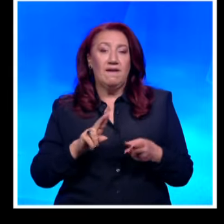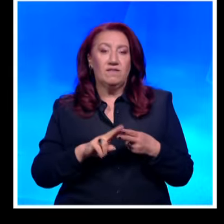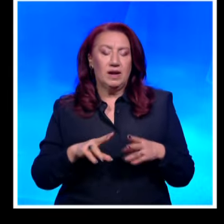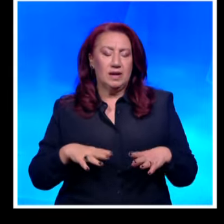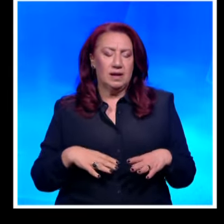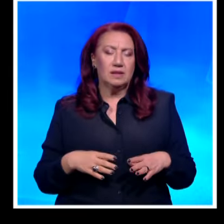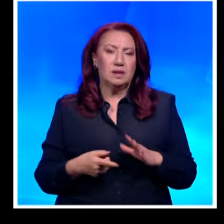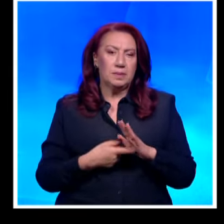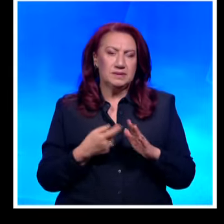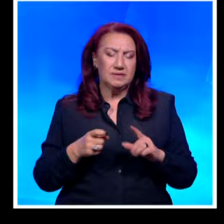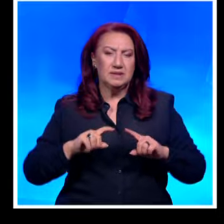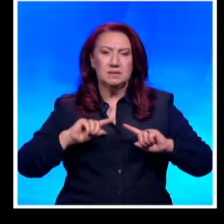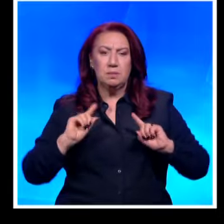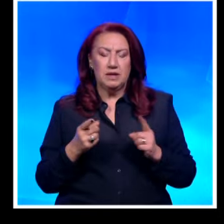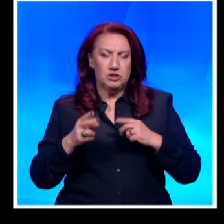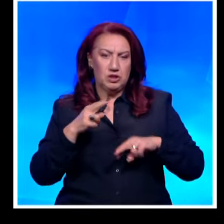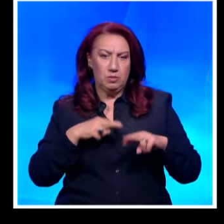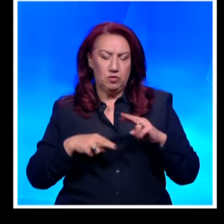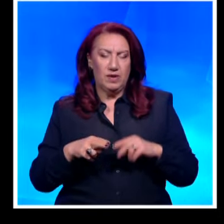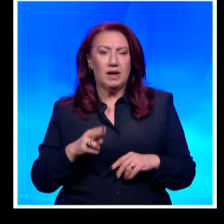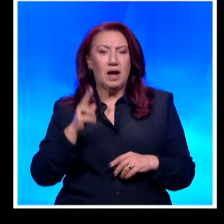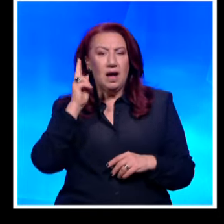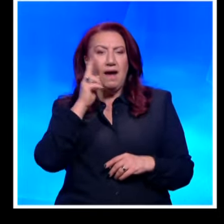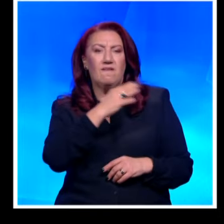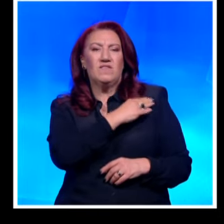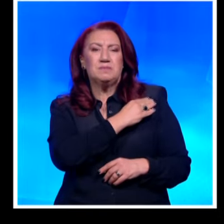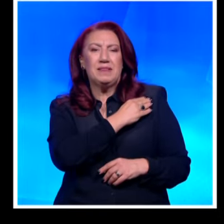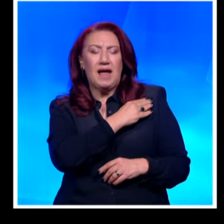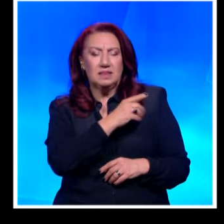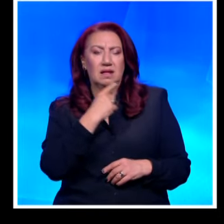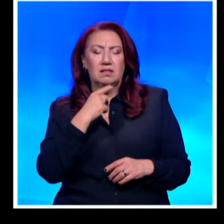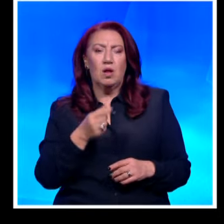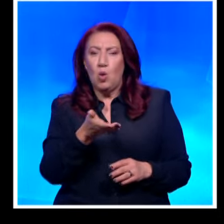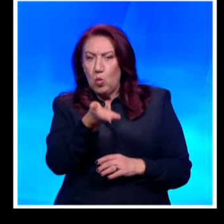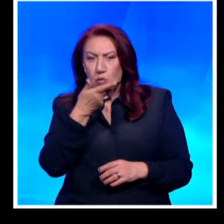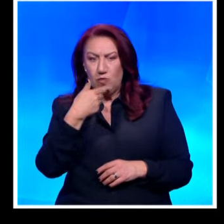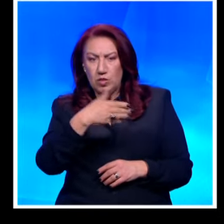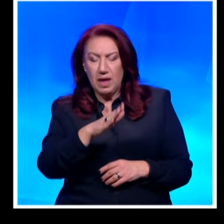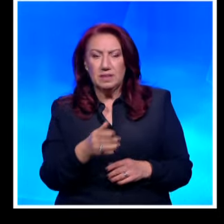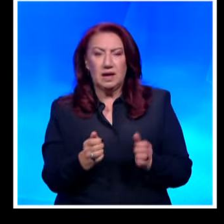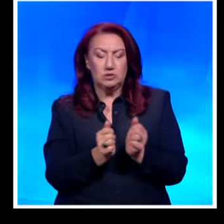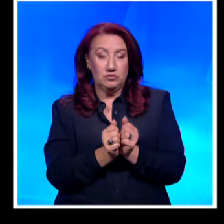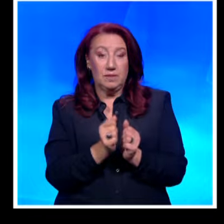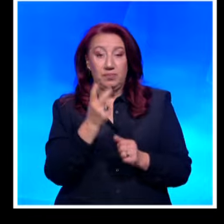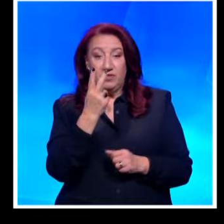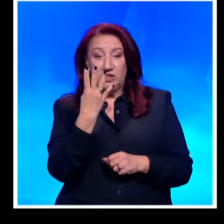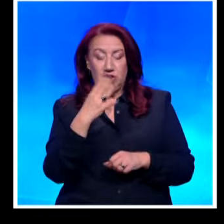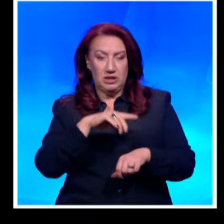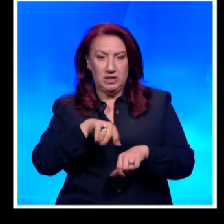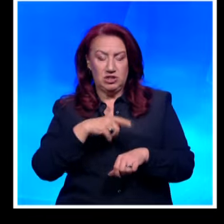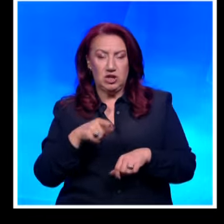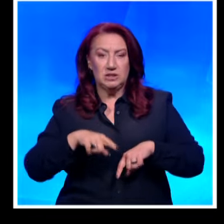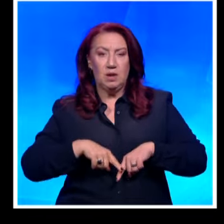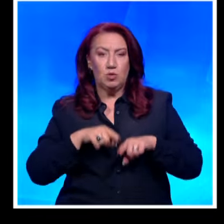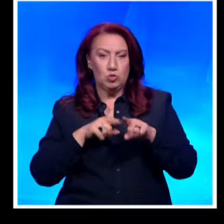на институциите. Възпитателка е уволнена и арестувана за 24 часа, а прокуратурата до 2 месеца трябва